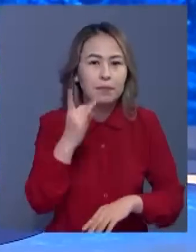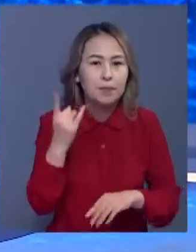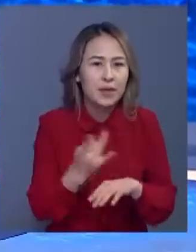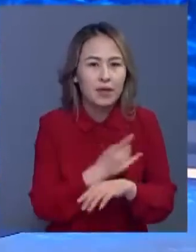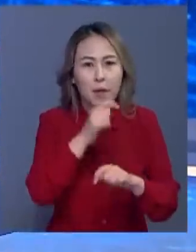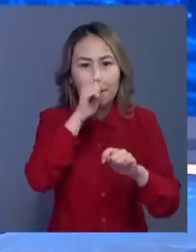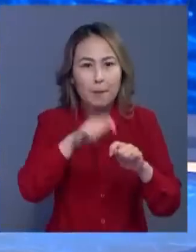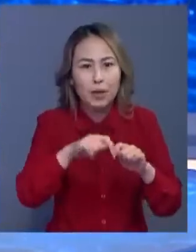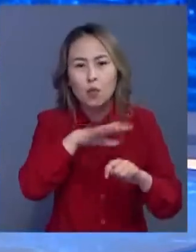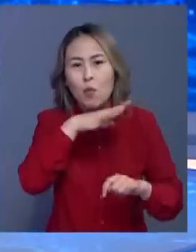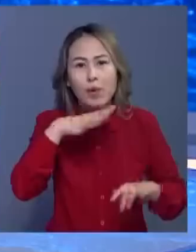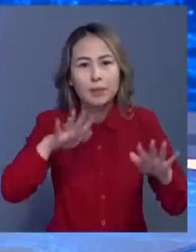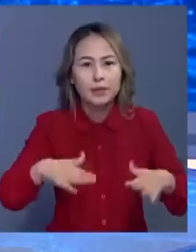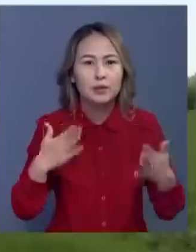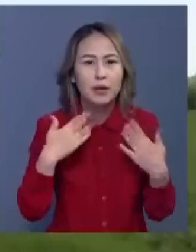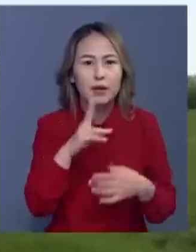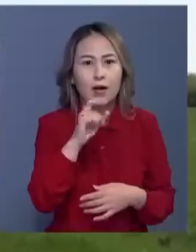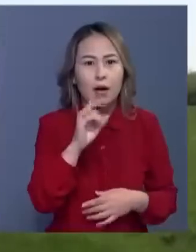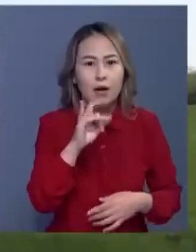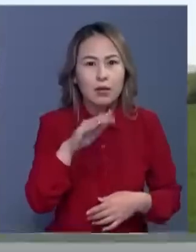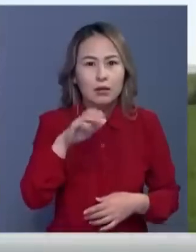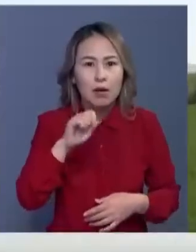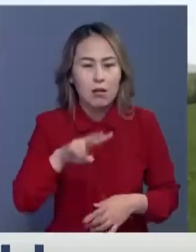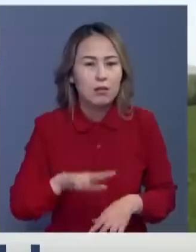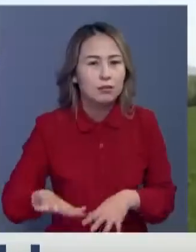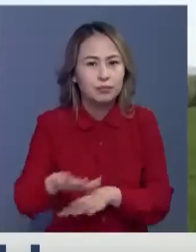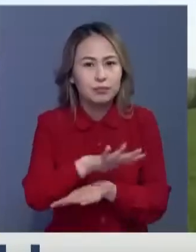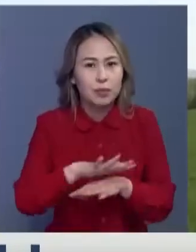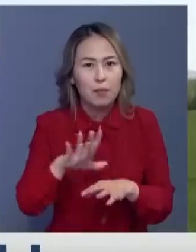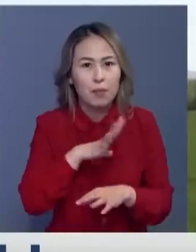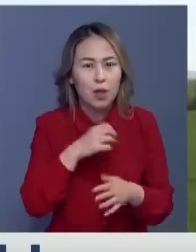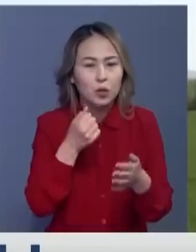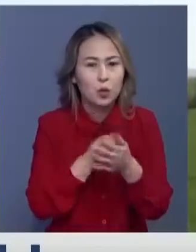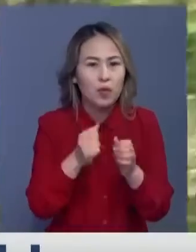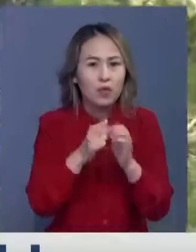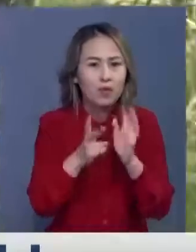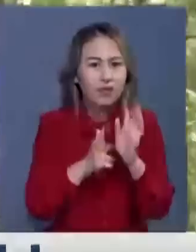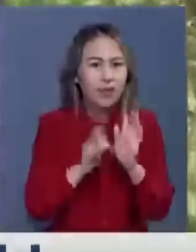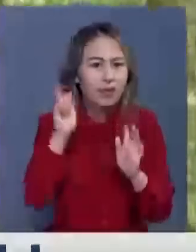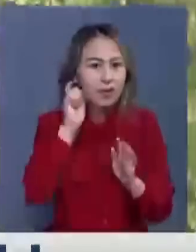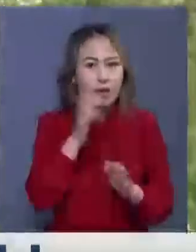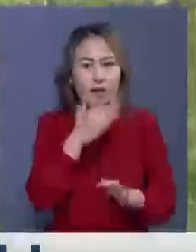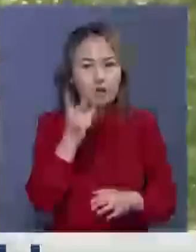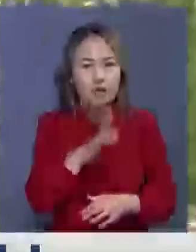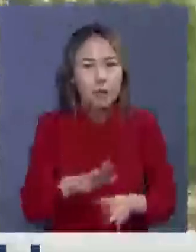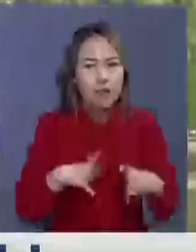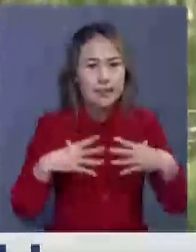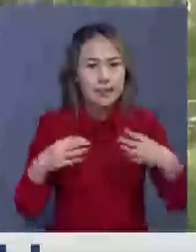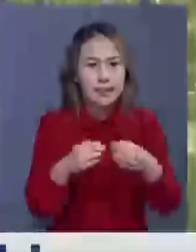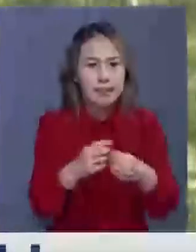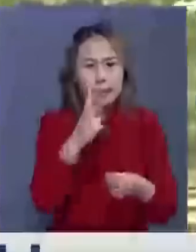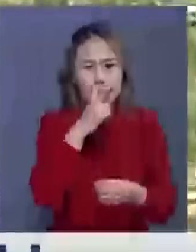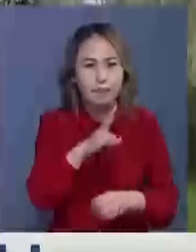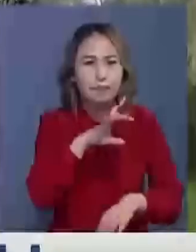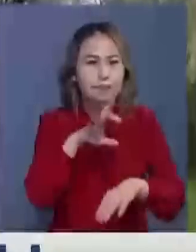шарасы көпшілік демалатын орында өтті. Қаратал өзенінің маңында олары кәмелет жасқа толмаған 2 баласы бар ерлі-зайыптыны